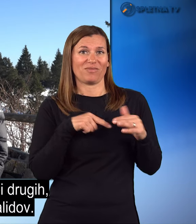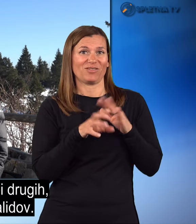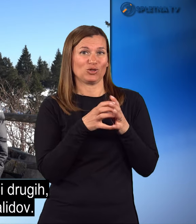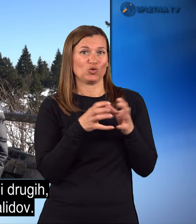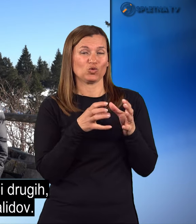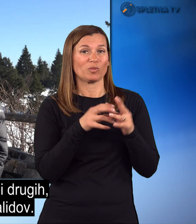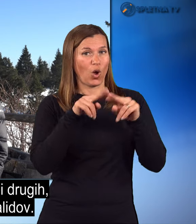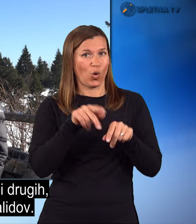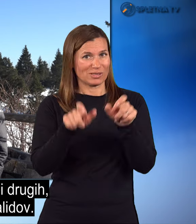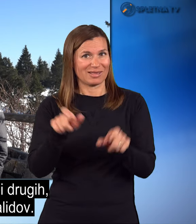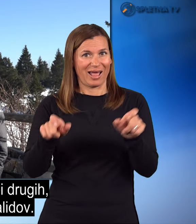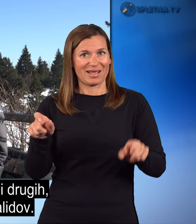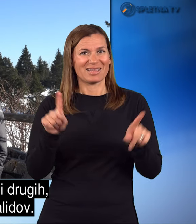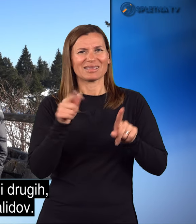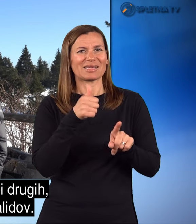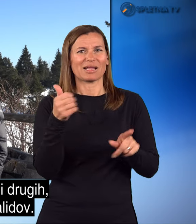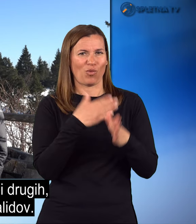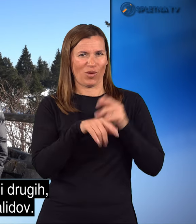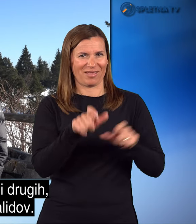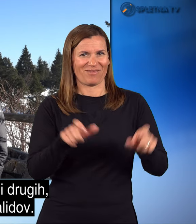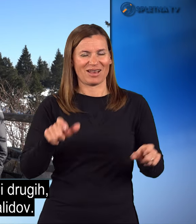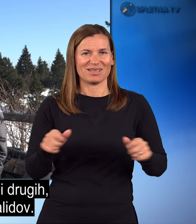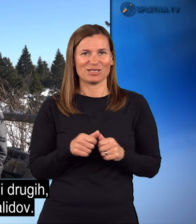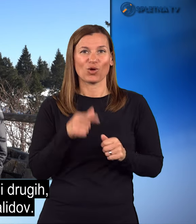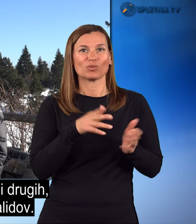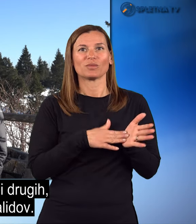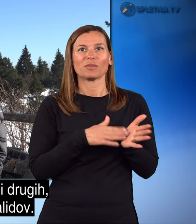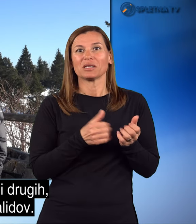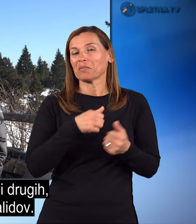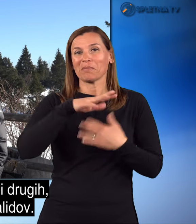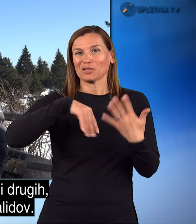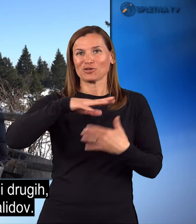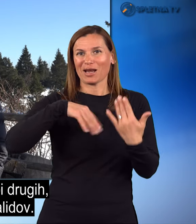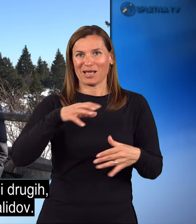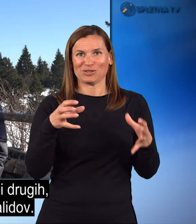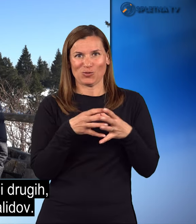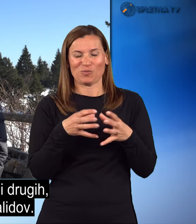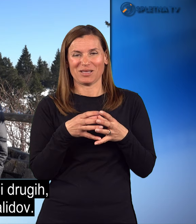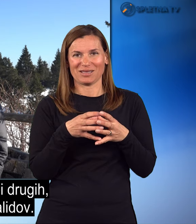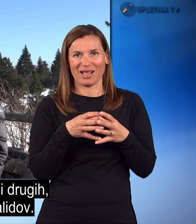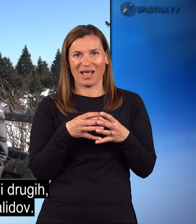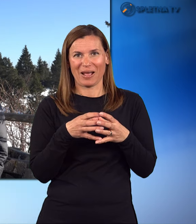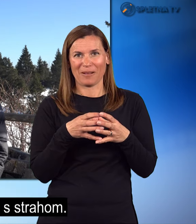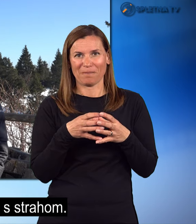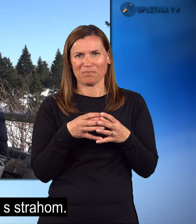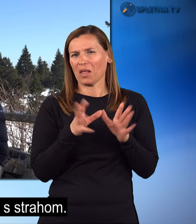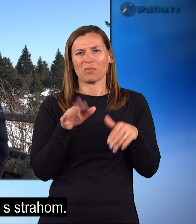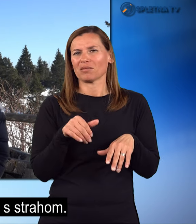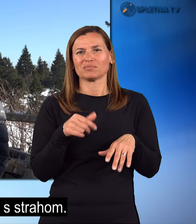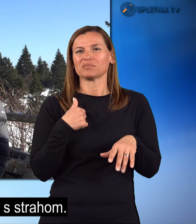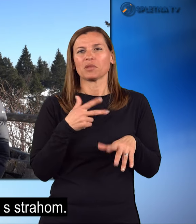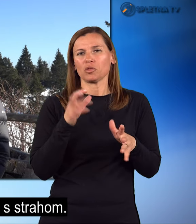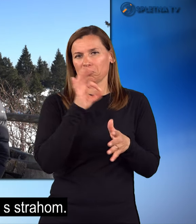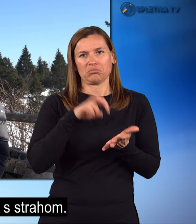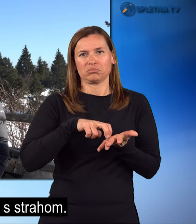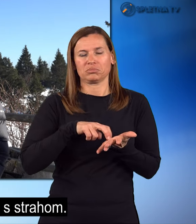v družbi ostalih, ne samo invalidov, ne, torej bomo zelo heterogena skupina, ampak nisem